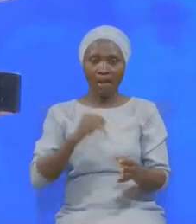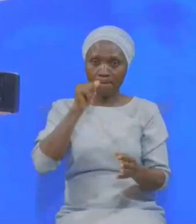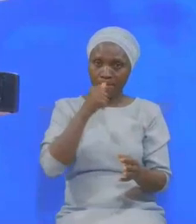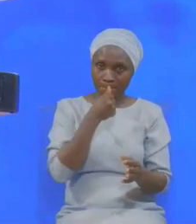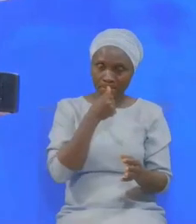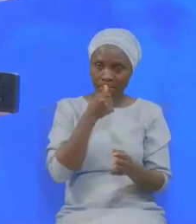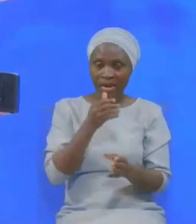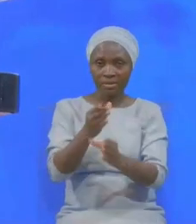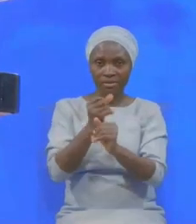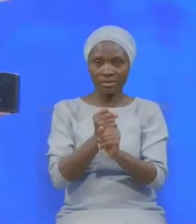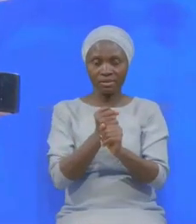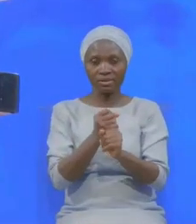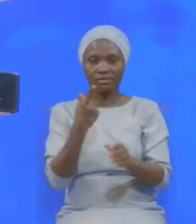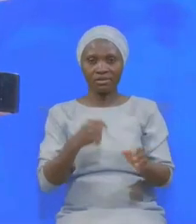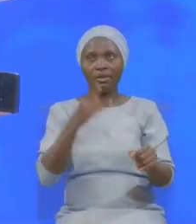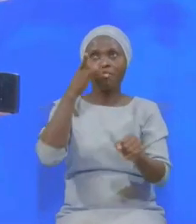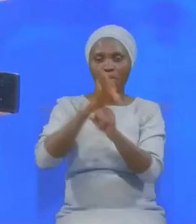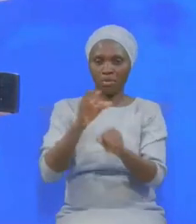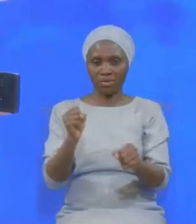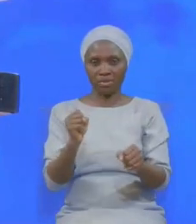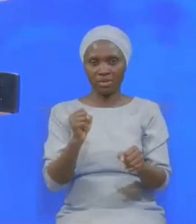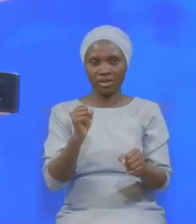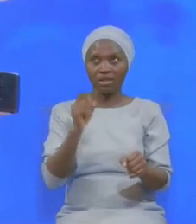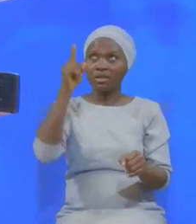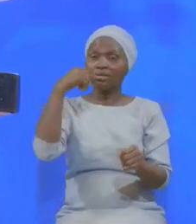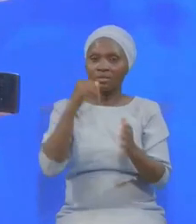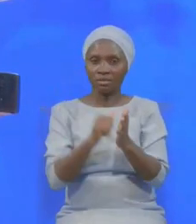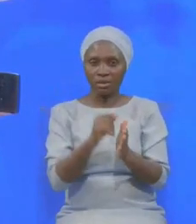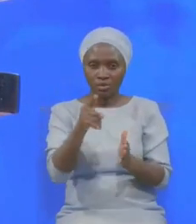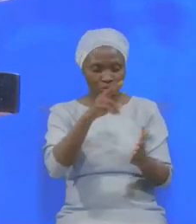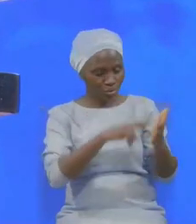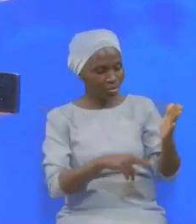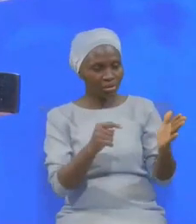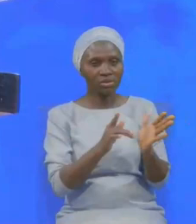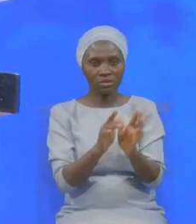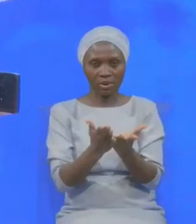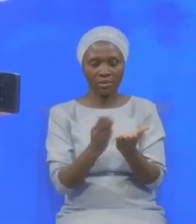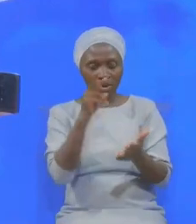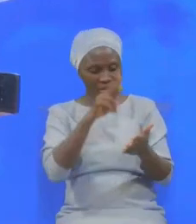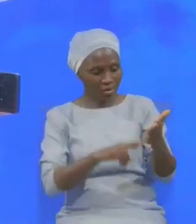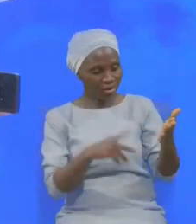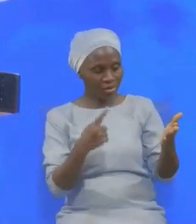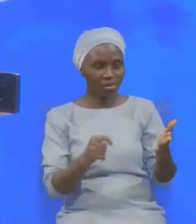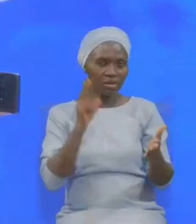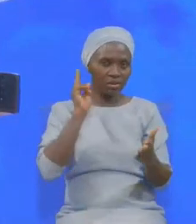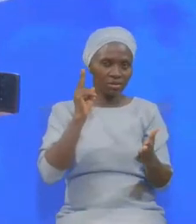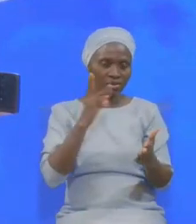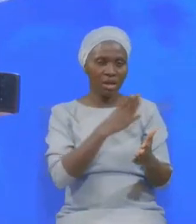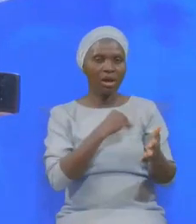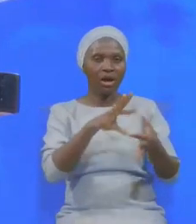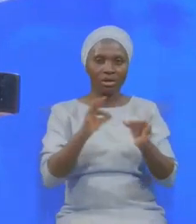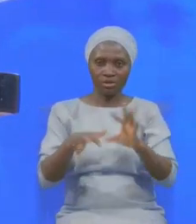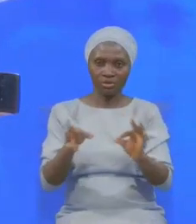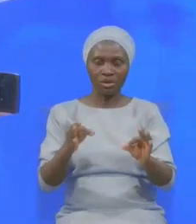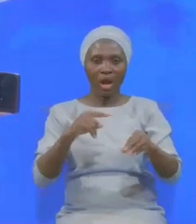que vous imitiez ceux qui, par la foi et la persévérance, héritent des promesses. Okay? Allez voir l'histoire